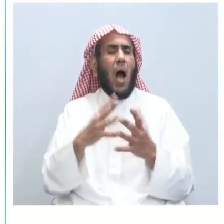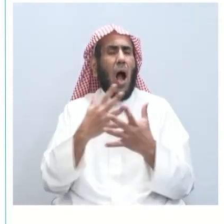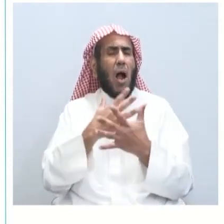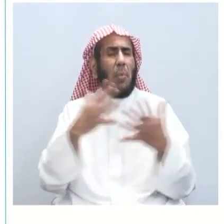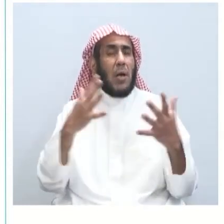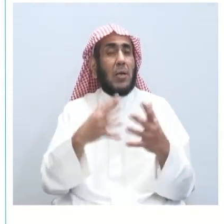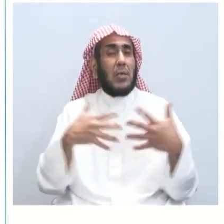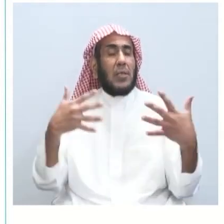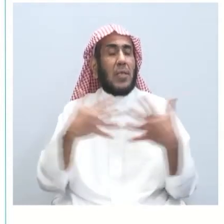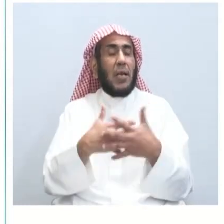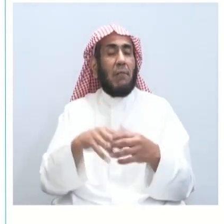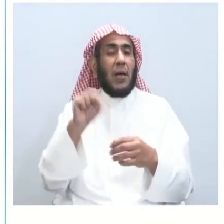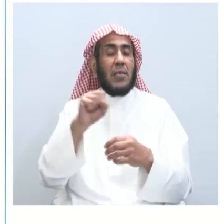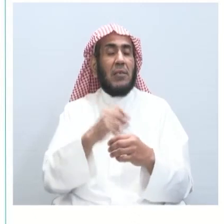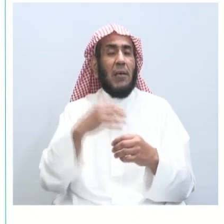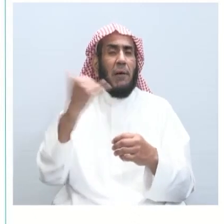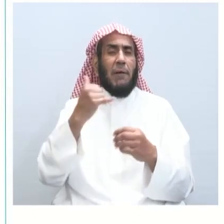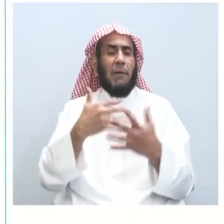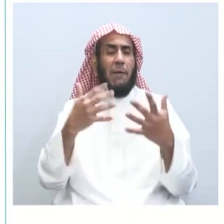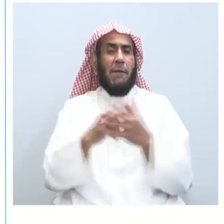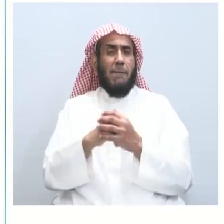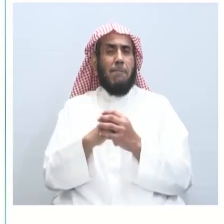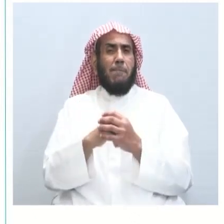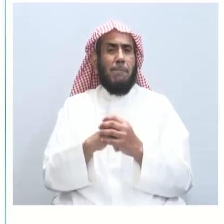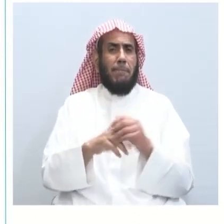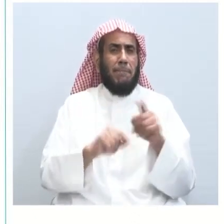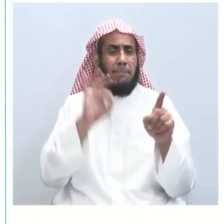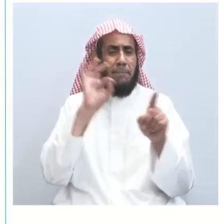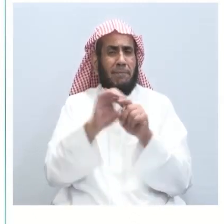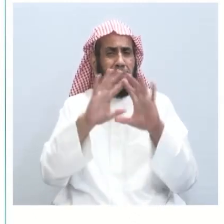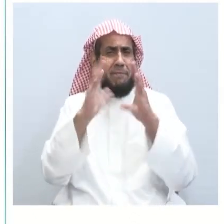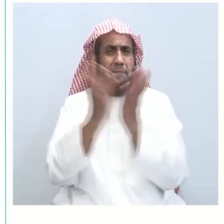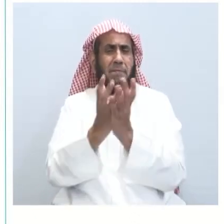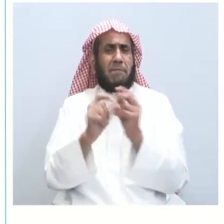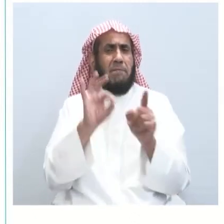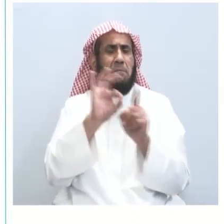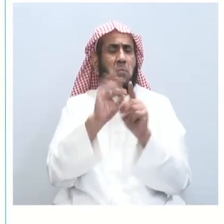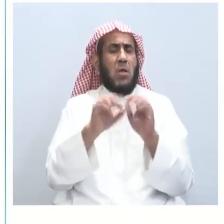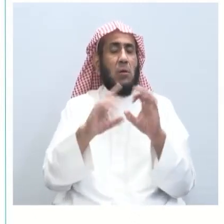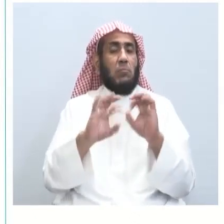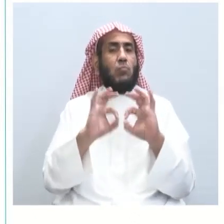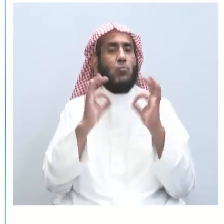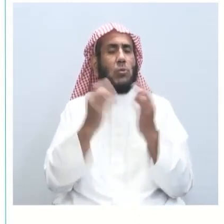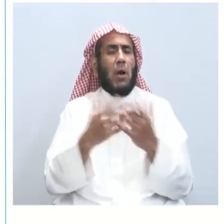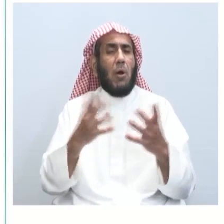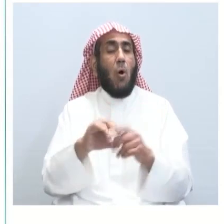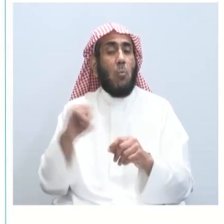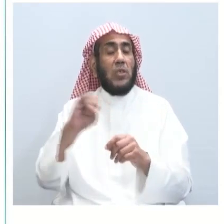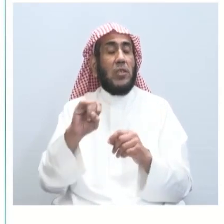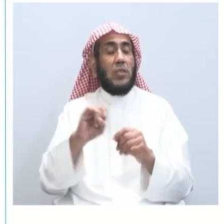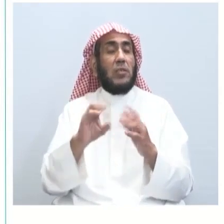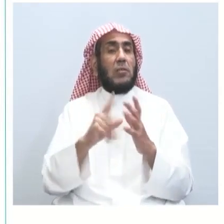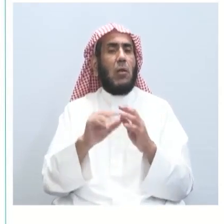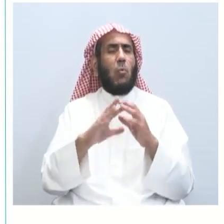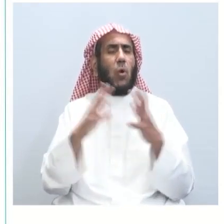اكبر تشترك في خصائص مهمه او اكثر اذا استهدف مجموعه من هذا المجتمع الكبير او مؤسسات من هذه